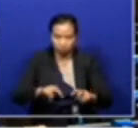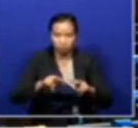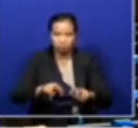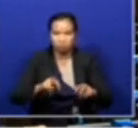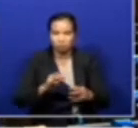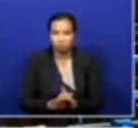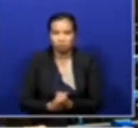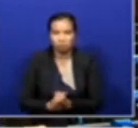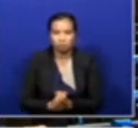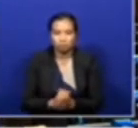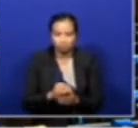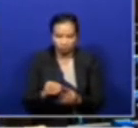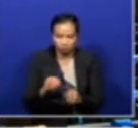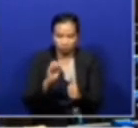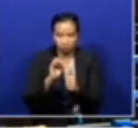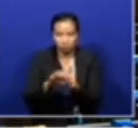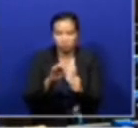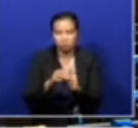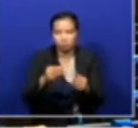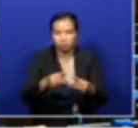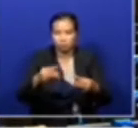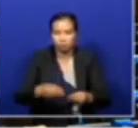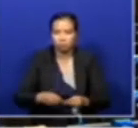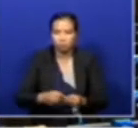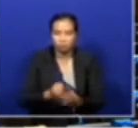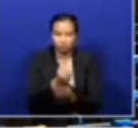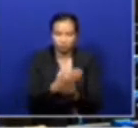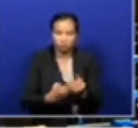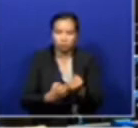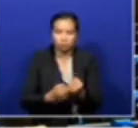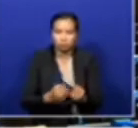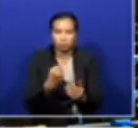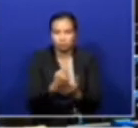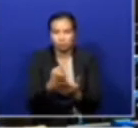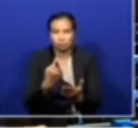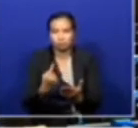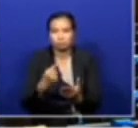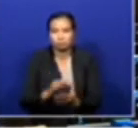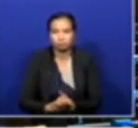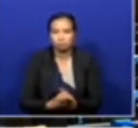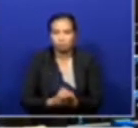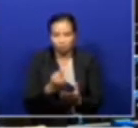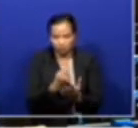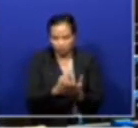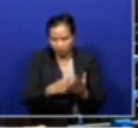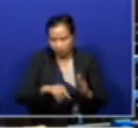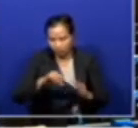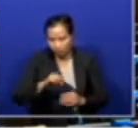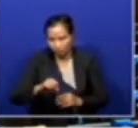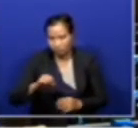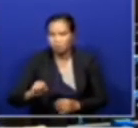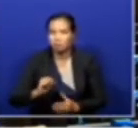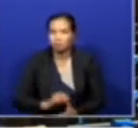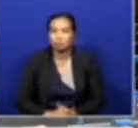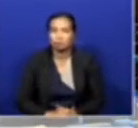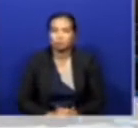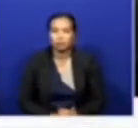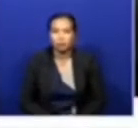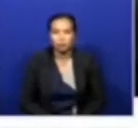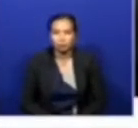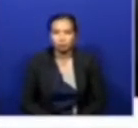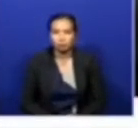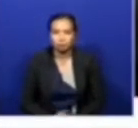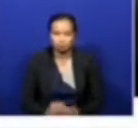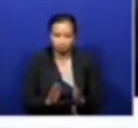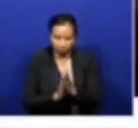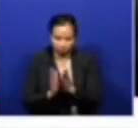และได้นำเสนอรายงานต่อสภาผู้แทนราษฎรแห่งนี้ท่านประธานครับก่อนอื่นผมต้องขอชื่นชม